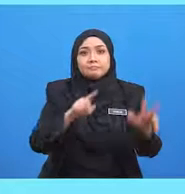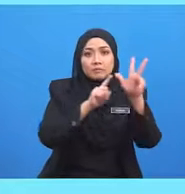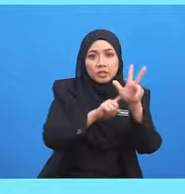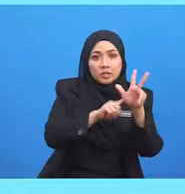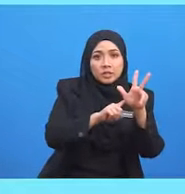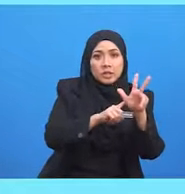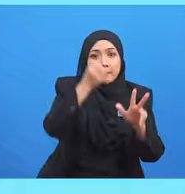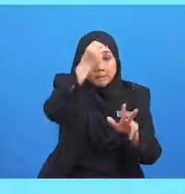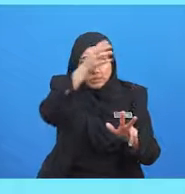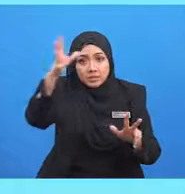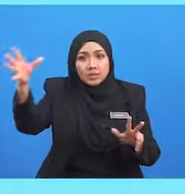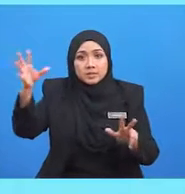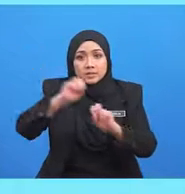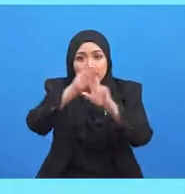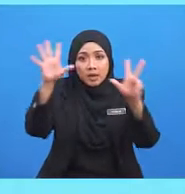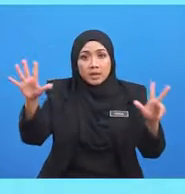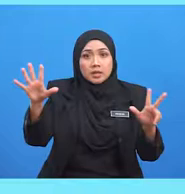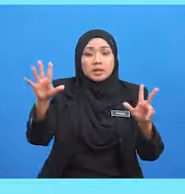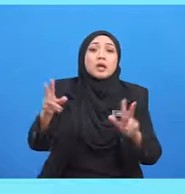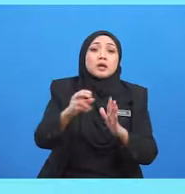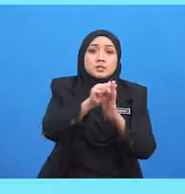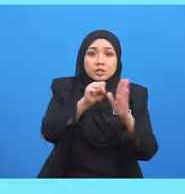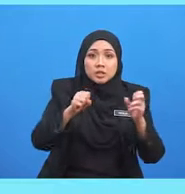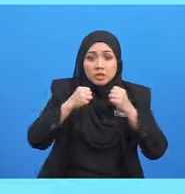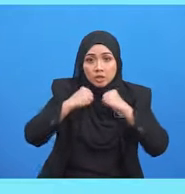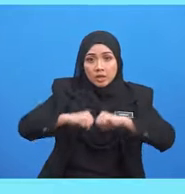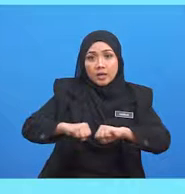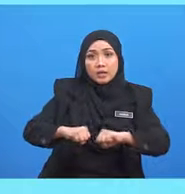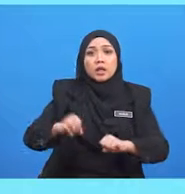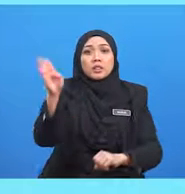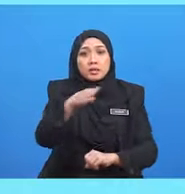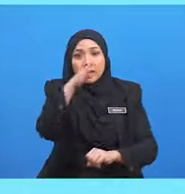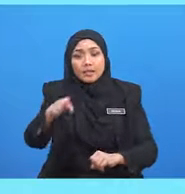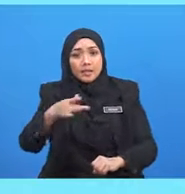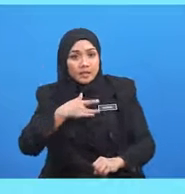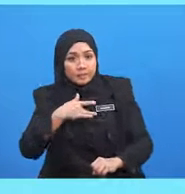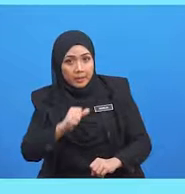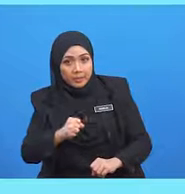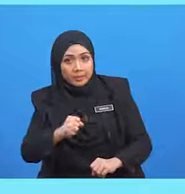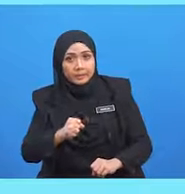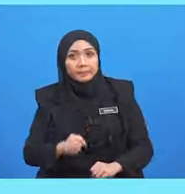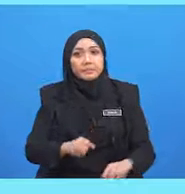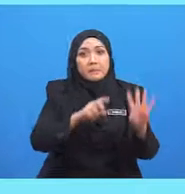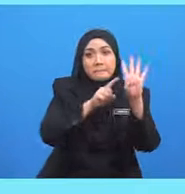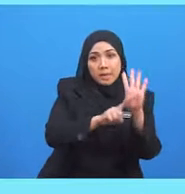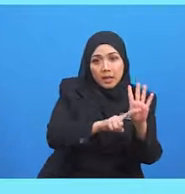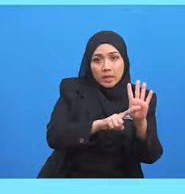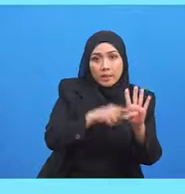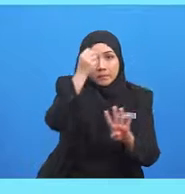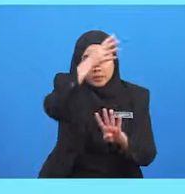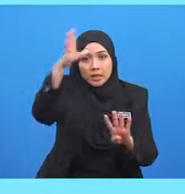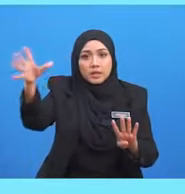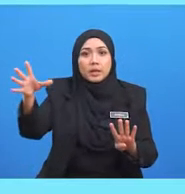menjelaskan syarat iman terbatal. Keempat, menghuraikan kesan melakukan perkara